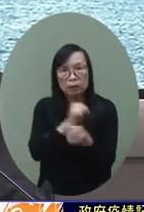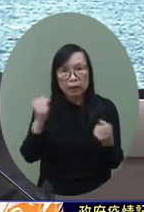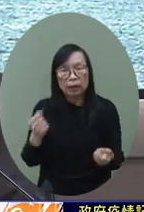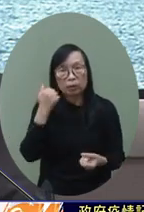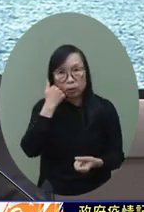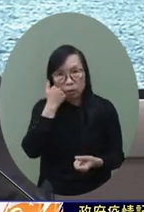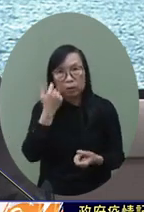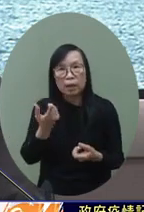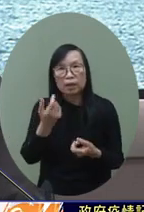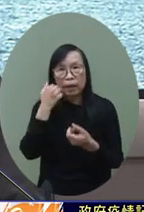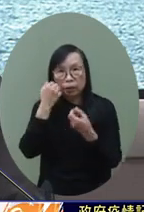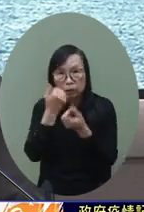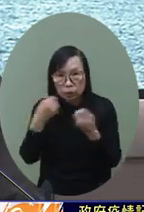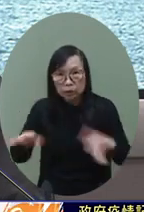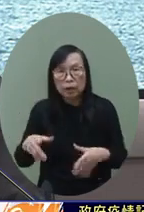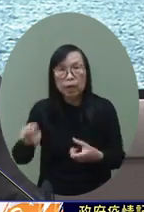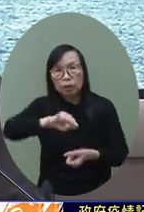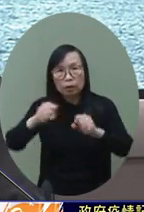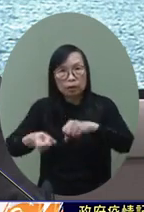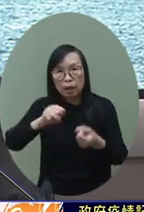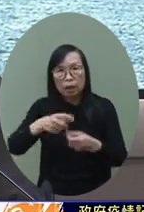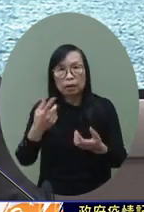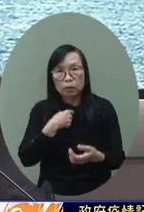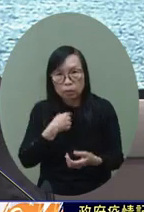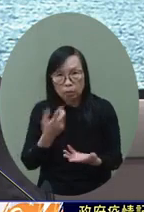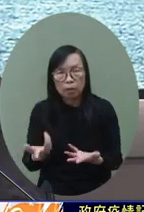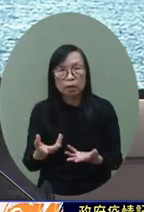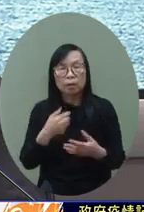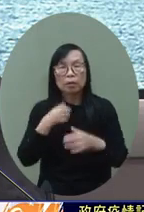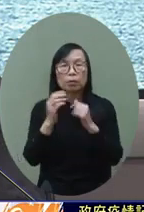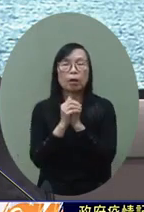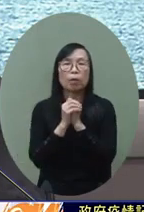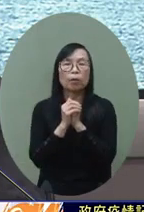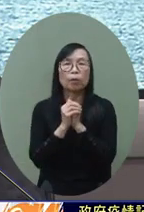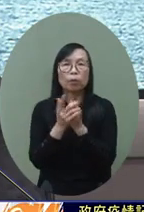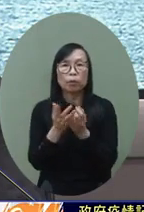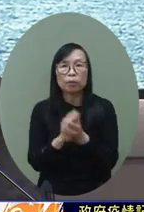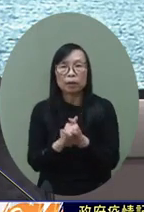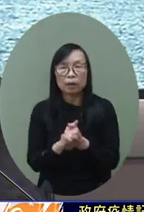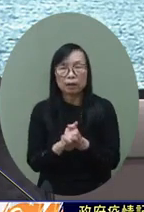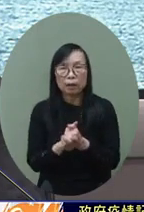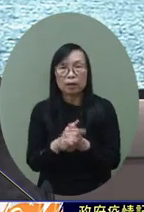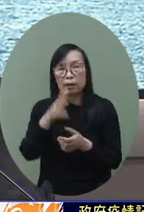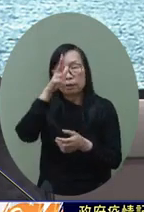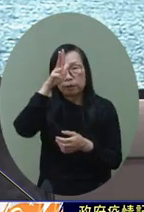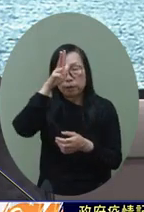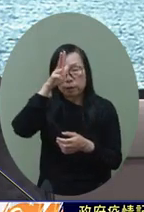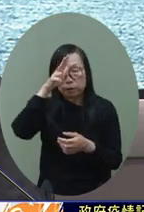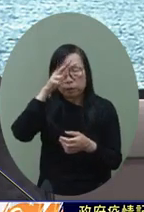凍之後要稀釋，稀釋之後又唔可以好多日，咁呢個要求咧都覺得 是需要政府